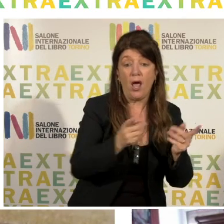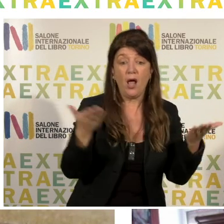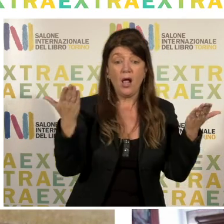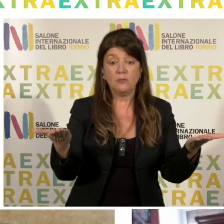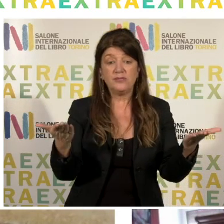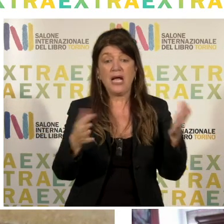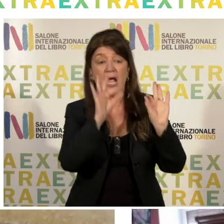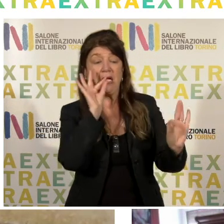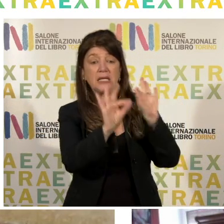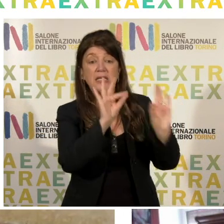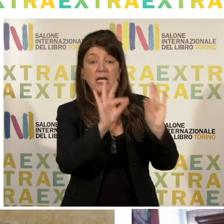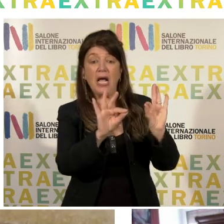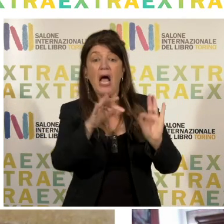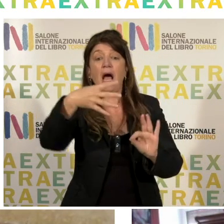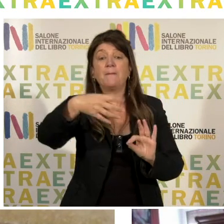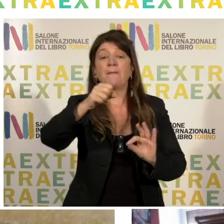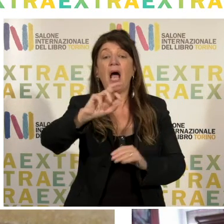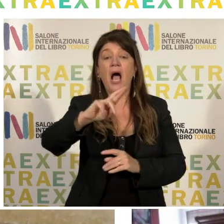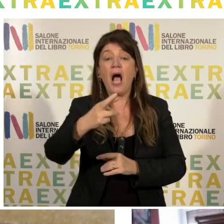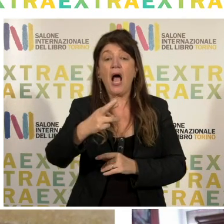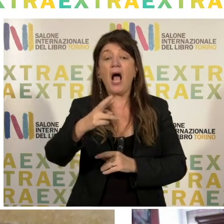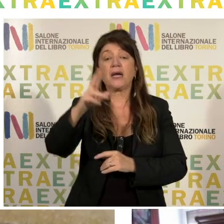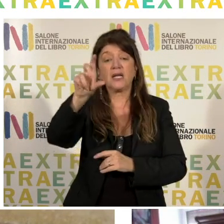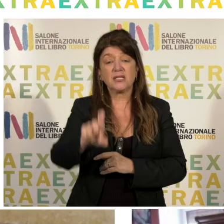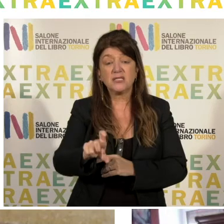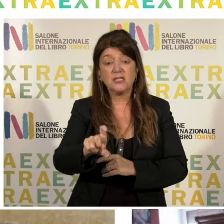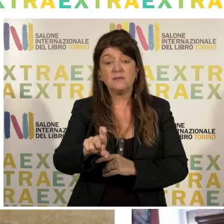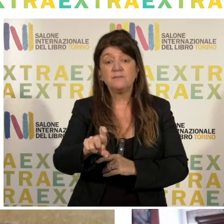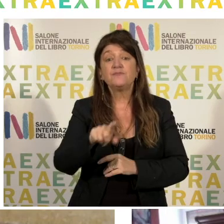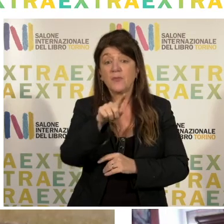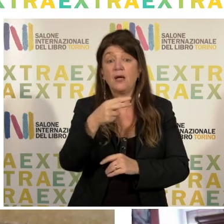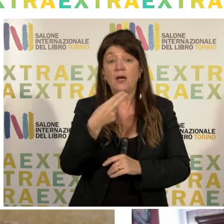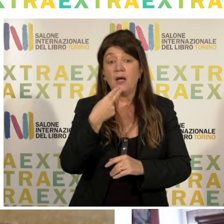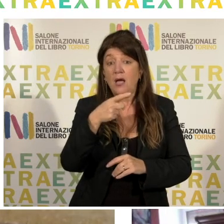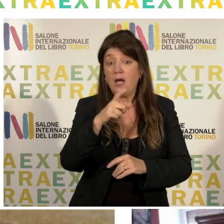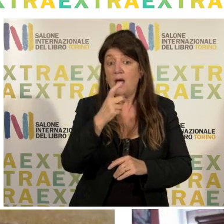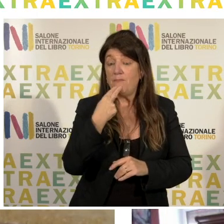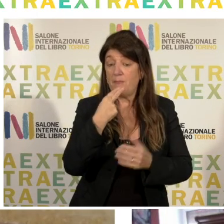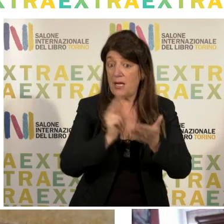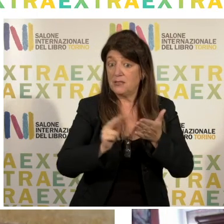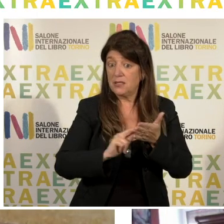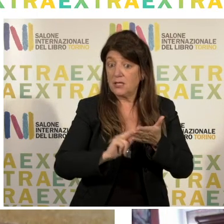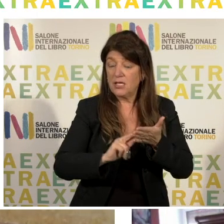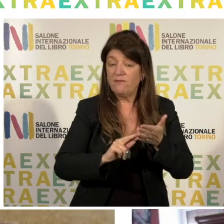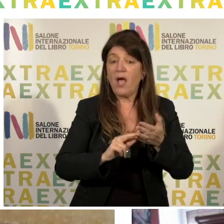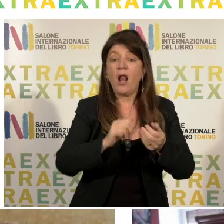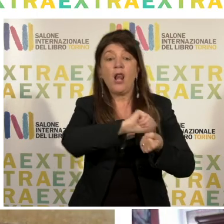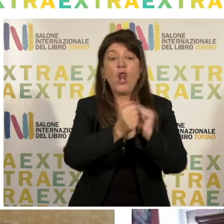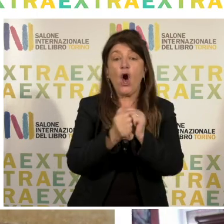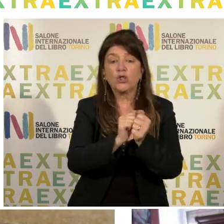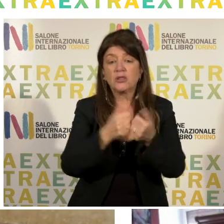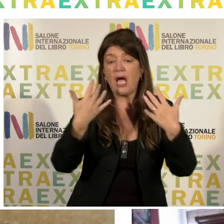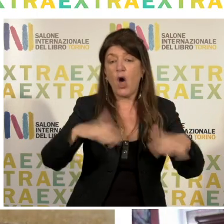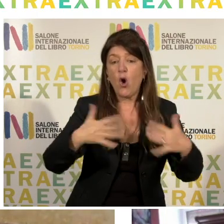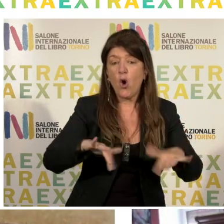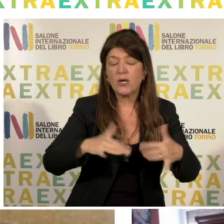Marx. Dirà: il marxismo giustifica in nome della rivoluzione la lotta ormai